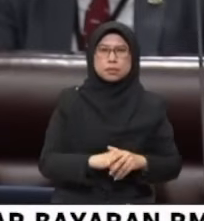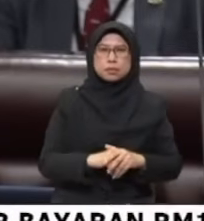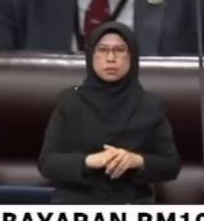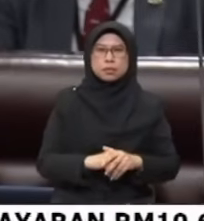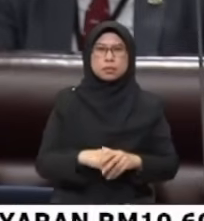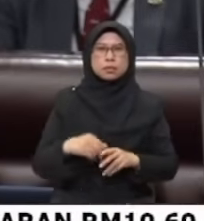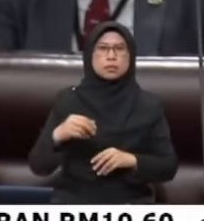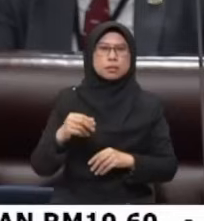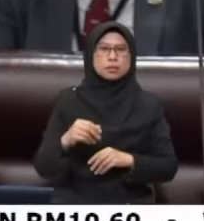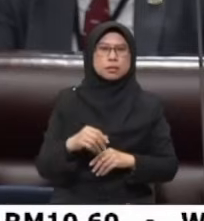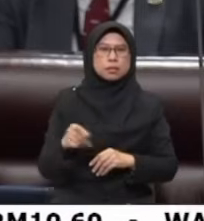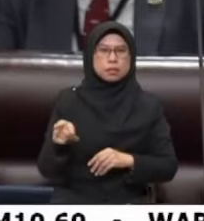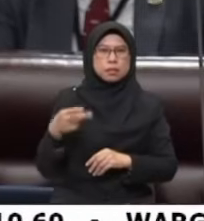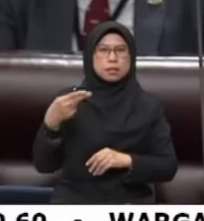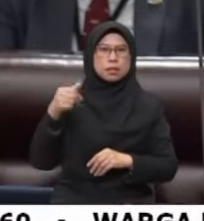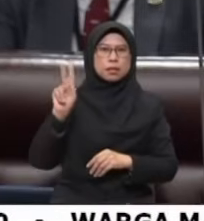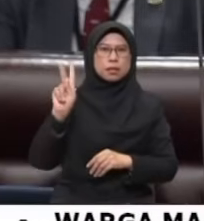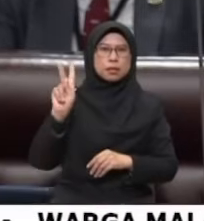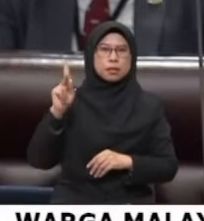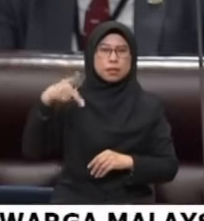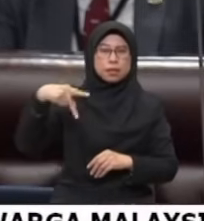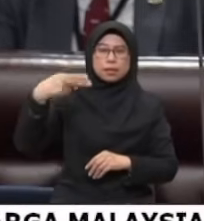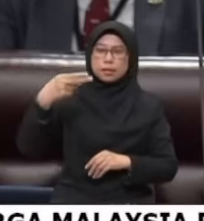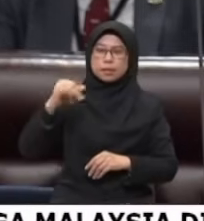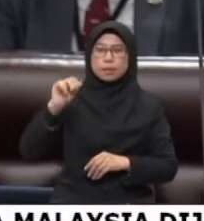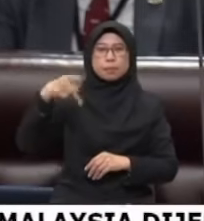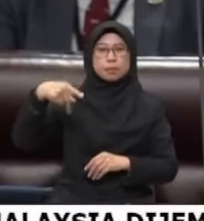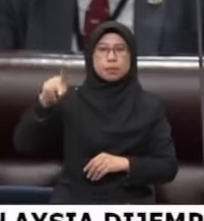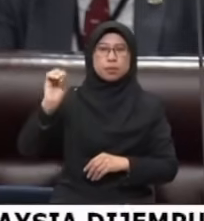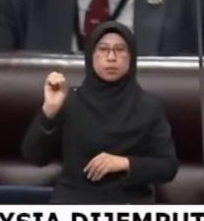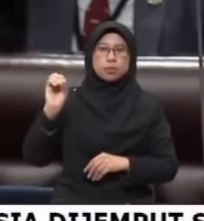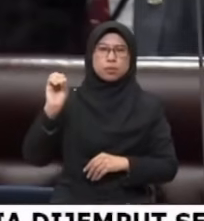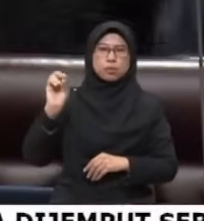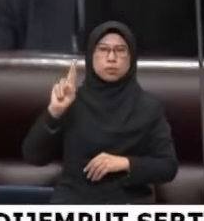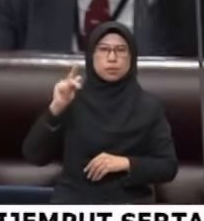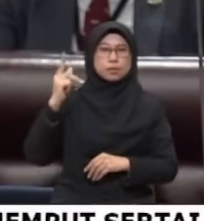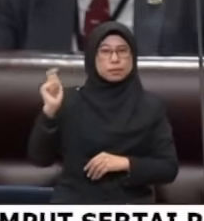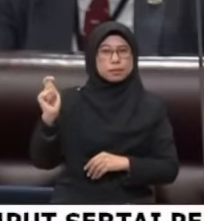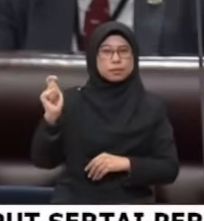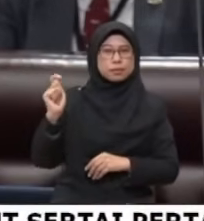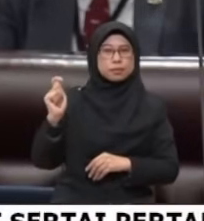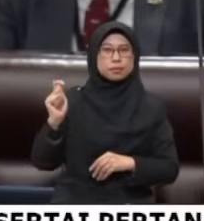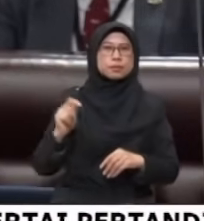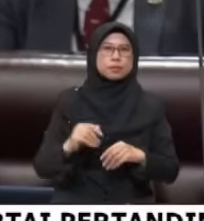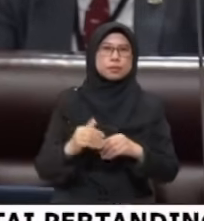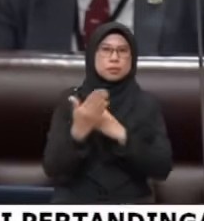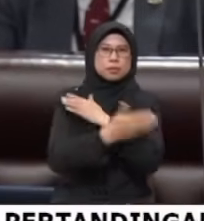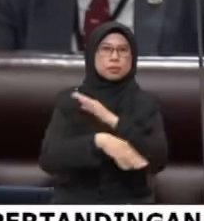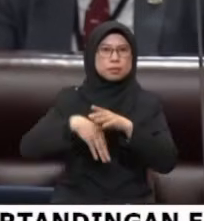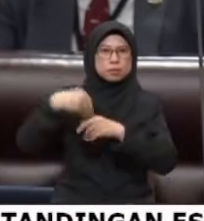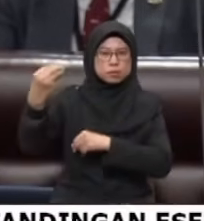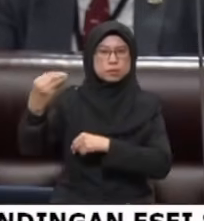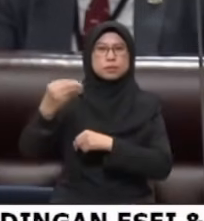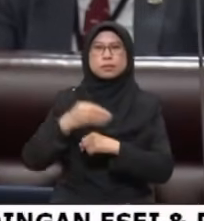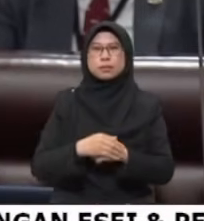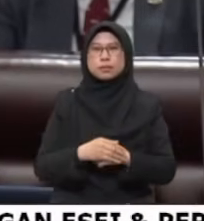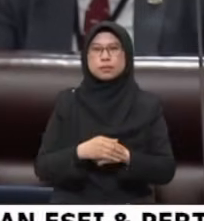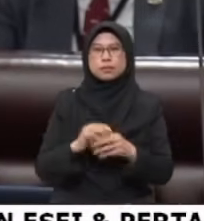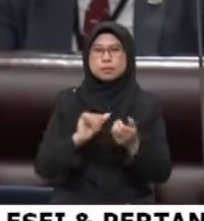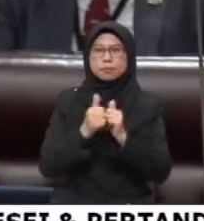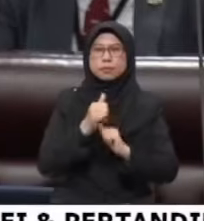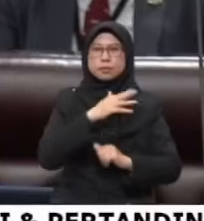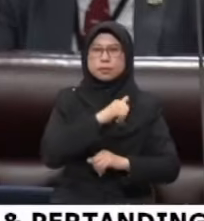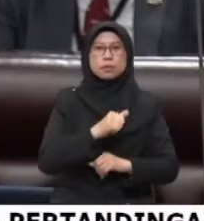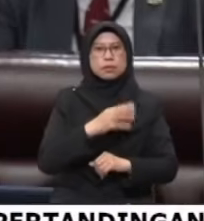hipokrit sesetengah pihak di negara-negara barat dalam isu Palestin dan terus menyuarakan